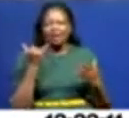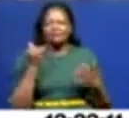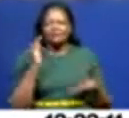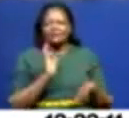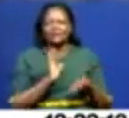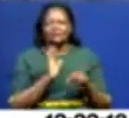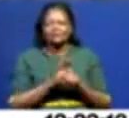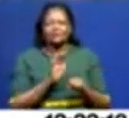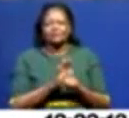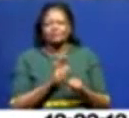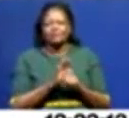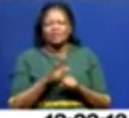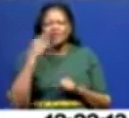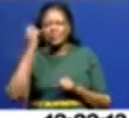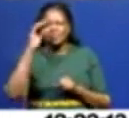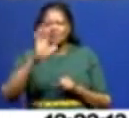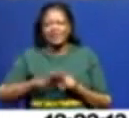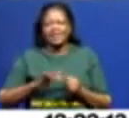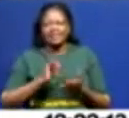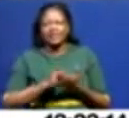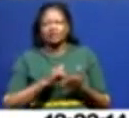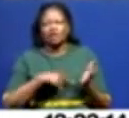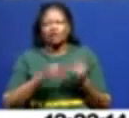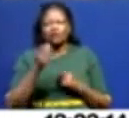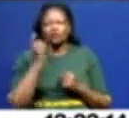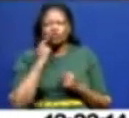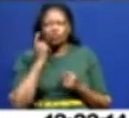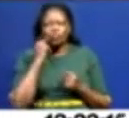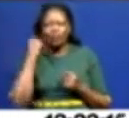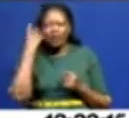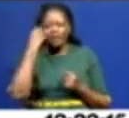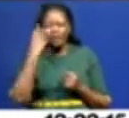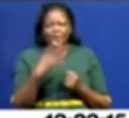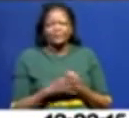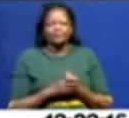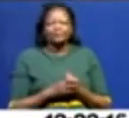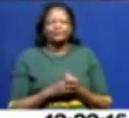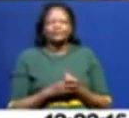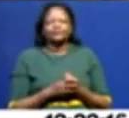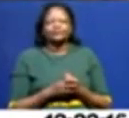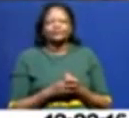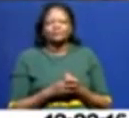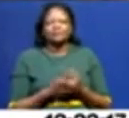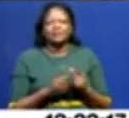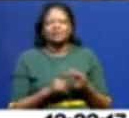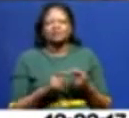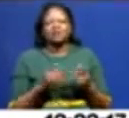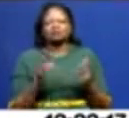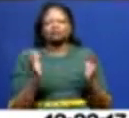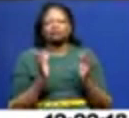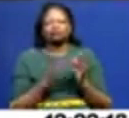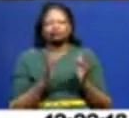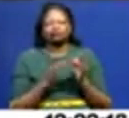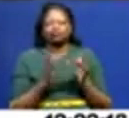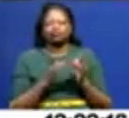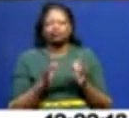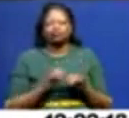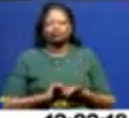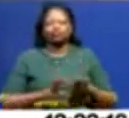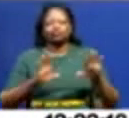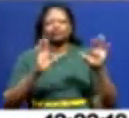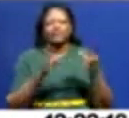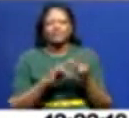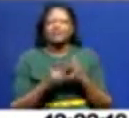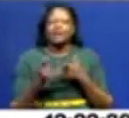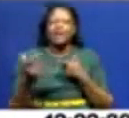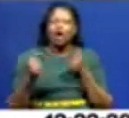mengi ya manunuzi ambayo yanapendeza kwa picha za kuweka kwenye mitandao ya kijamii, hivyo